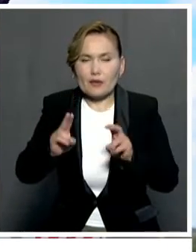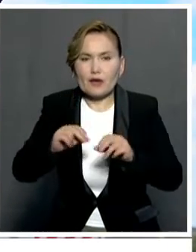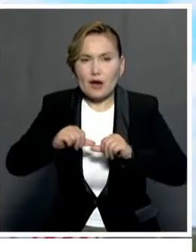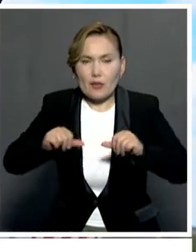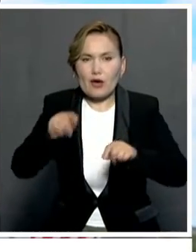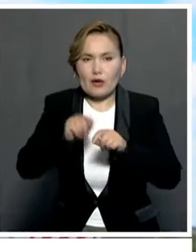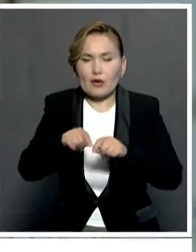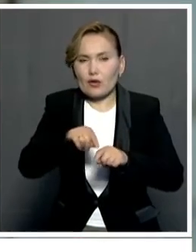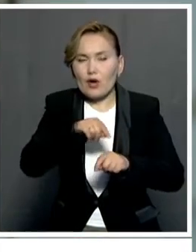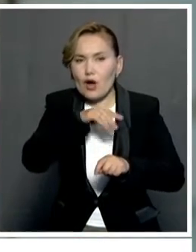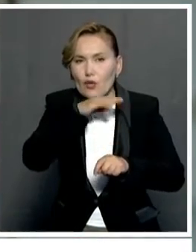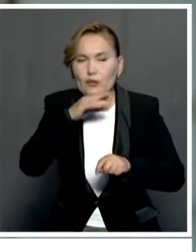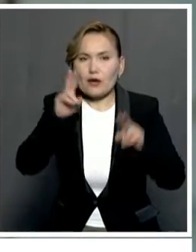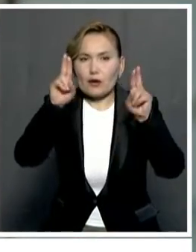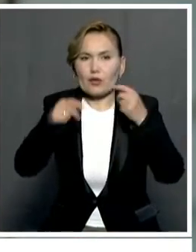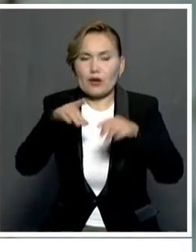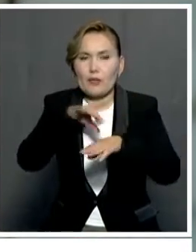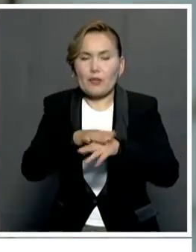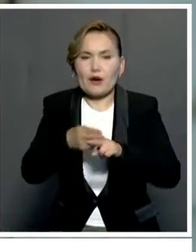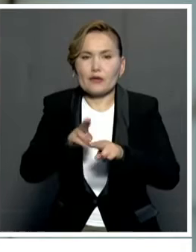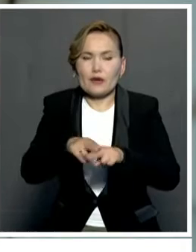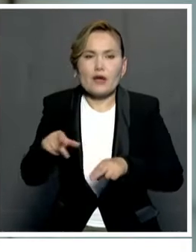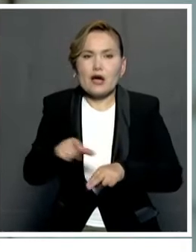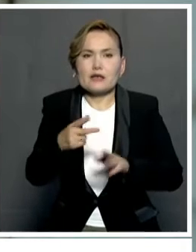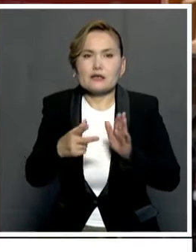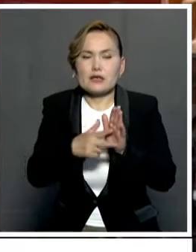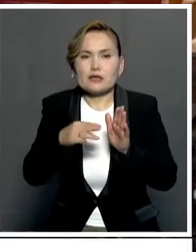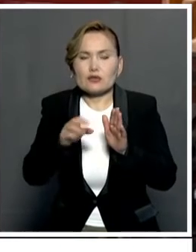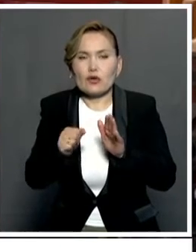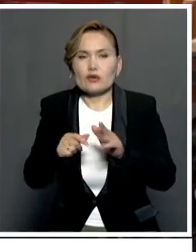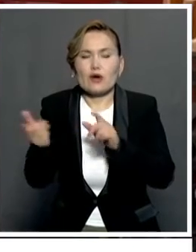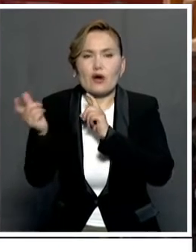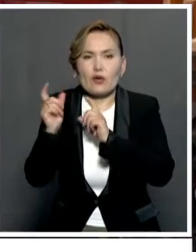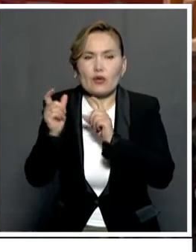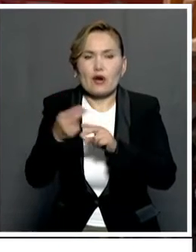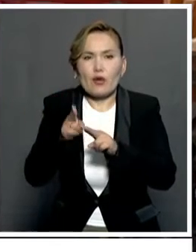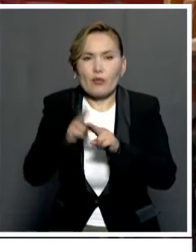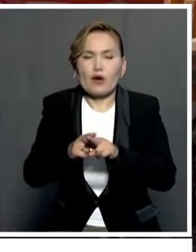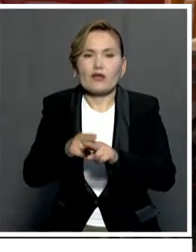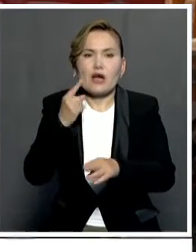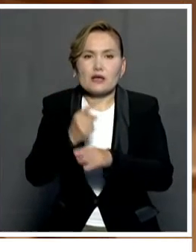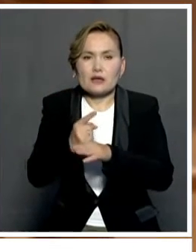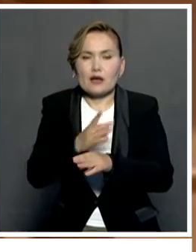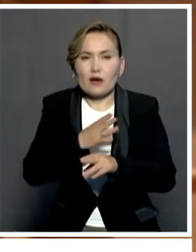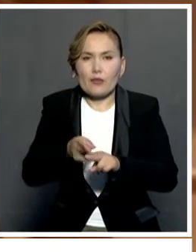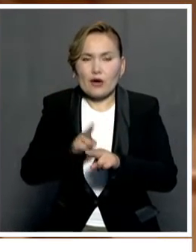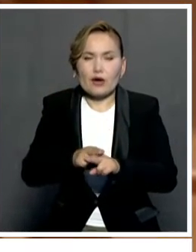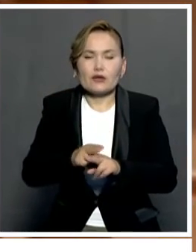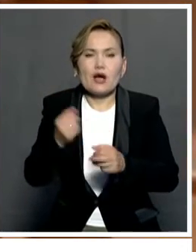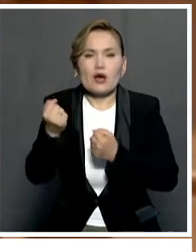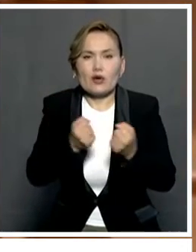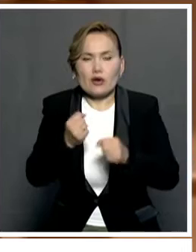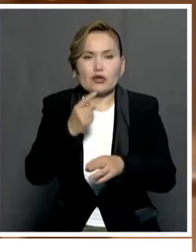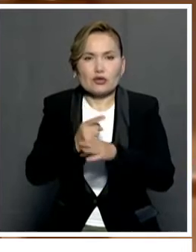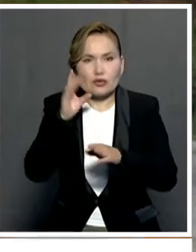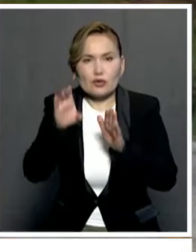Кемшілік өте көп. Мәселен, талап бойынша автожолдың үстімен 8 тоннадан артық жүк тиеген көлік жүрмеуі тиіс. Бірақ бұл шектеулерді елеп жатқан